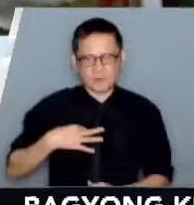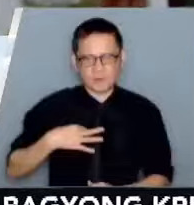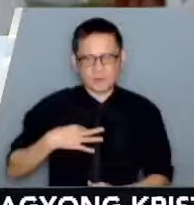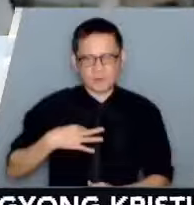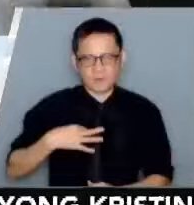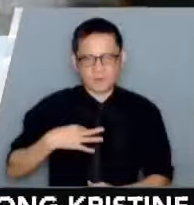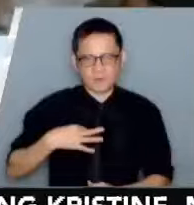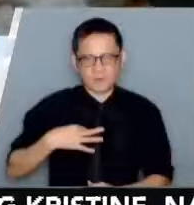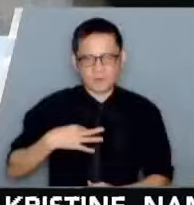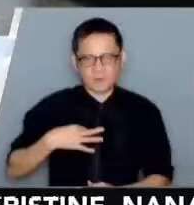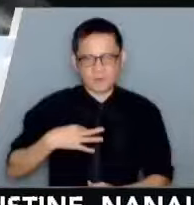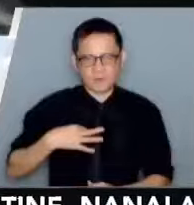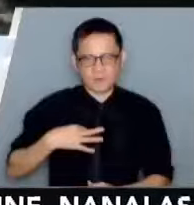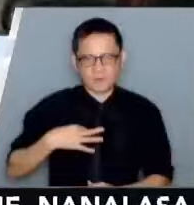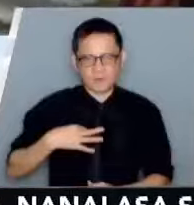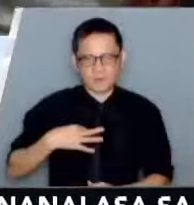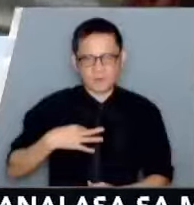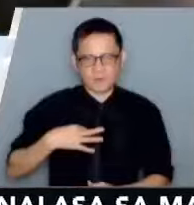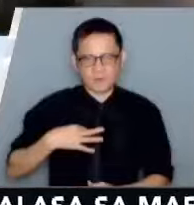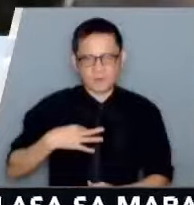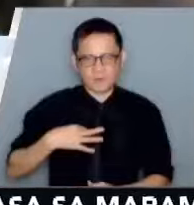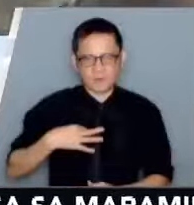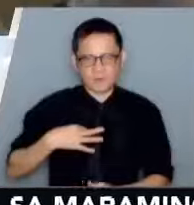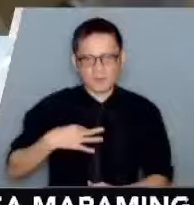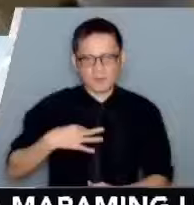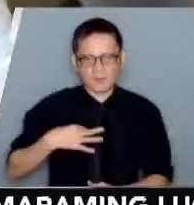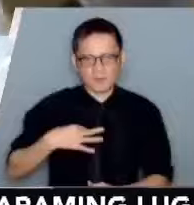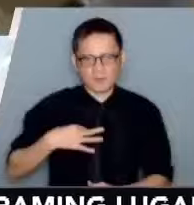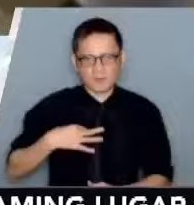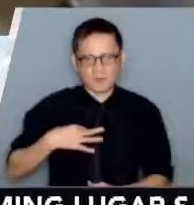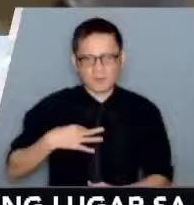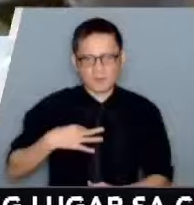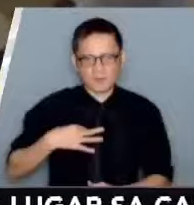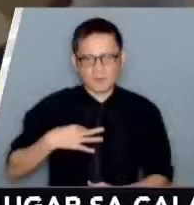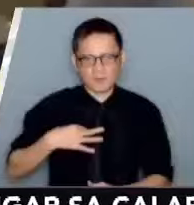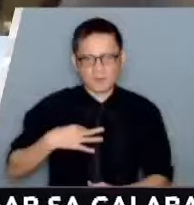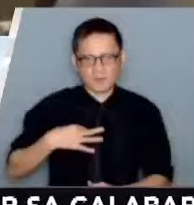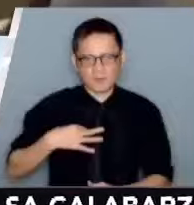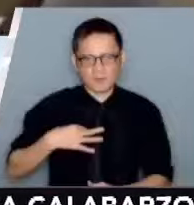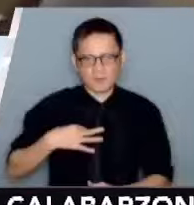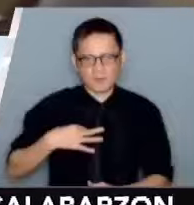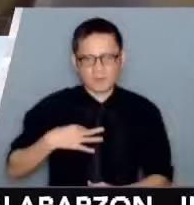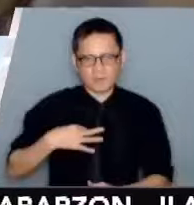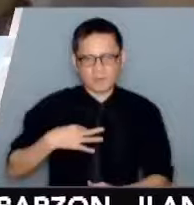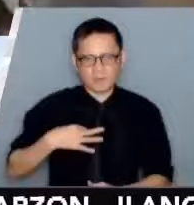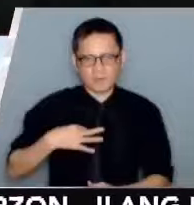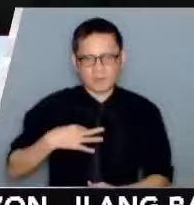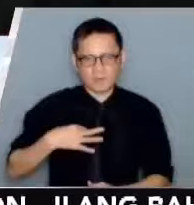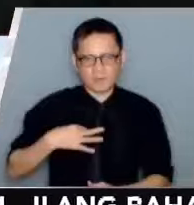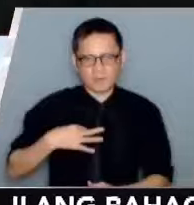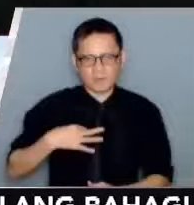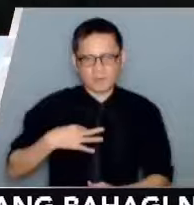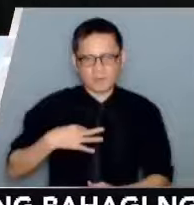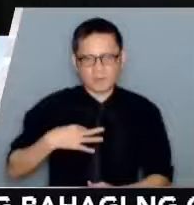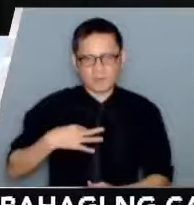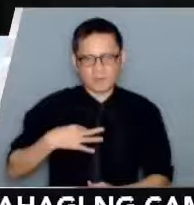Micah Kemochi. Narito rin ang mga aktor na at reserve na sina Jay Manalo at Nadia Montenegro para